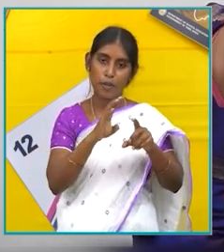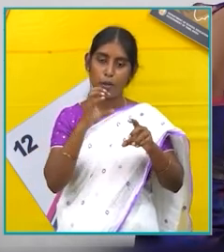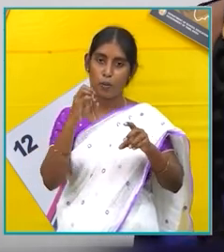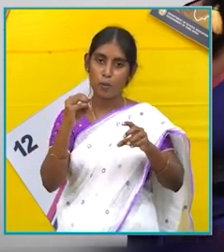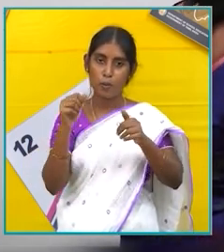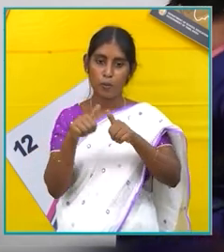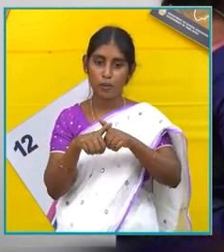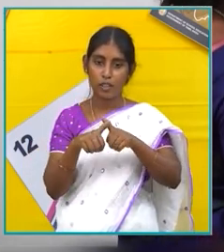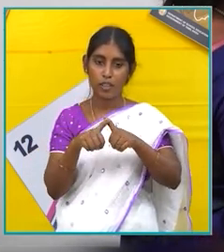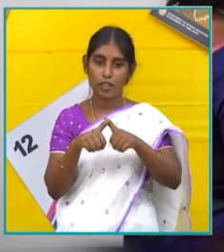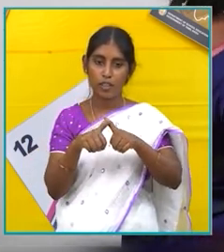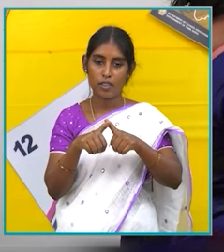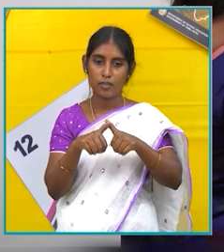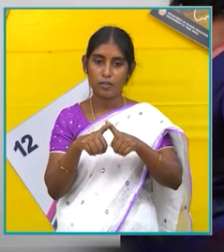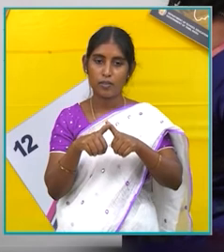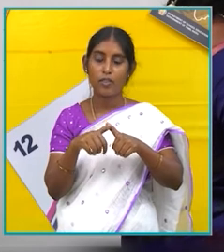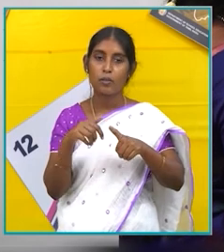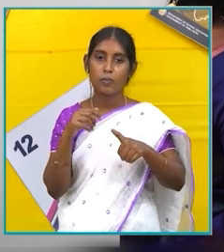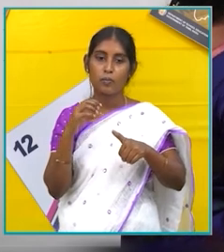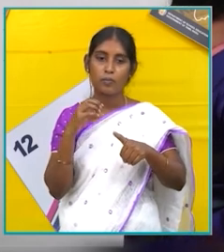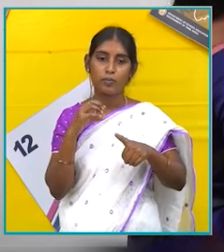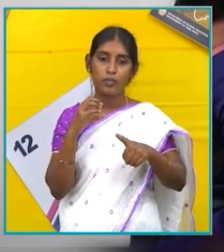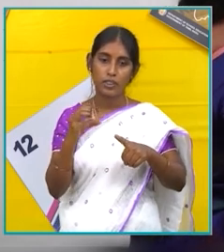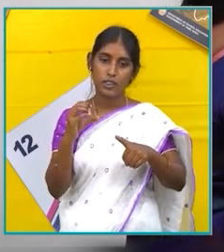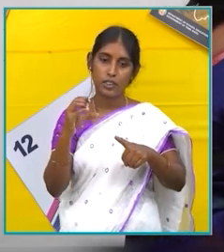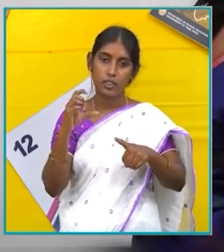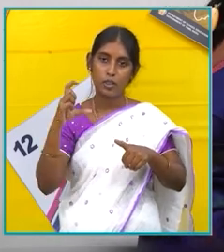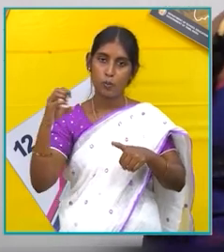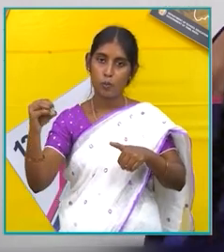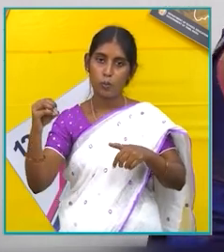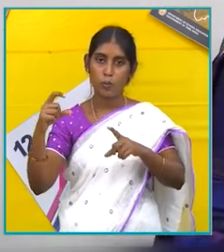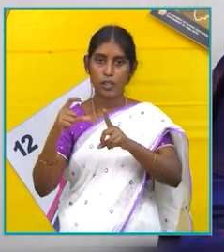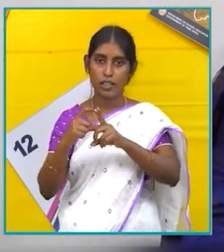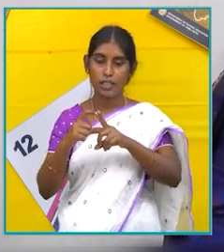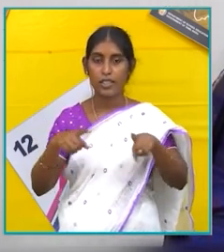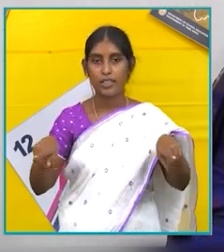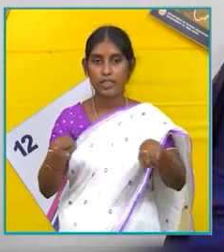BOA அதுவும் எதுவும் சமம் கோணம் COD